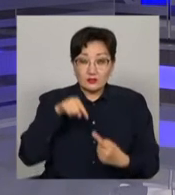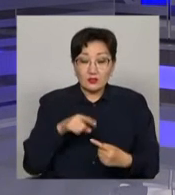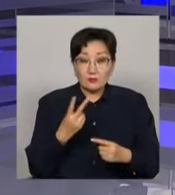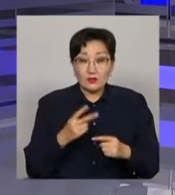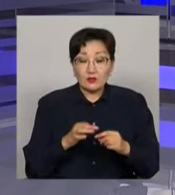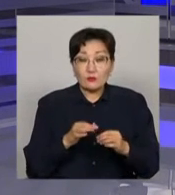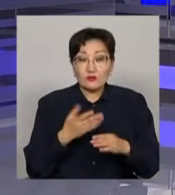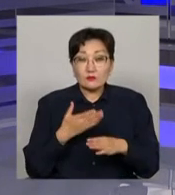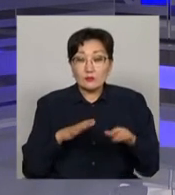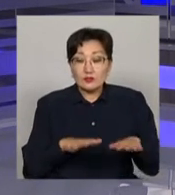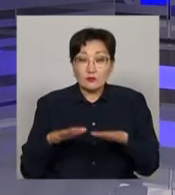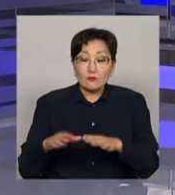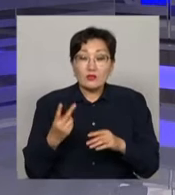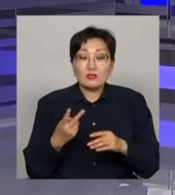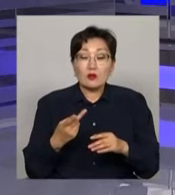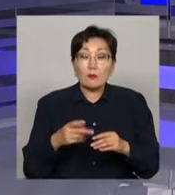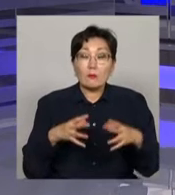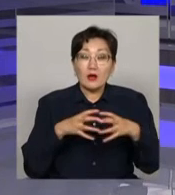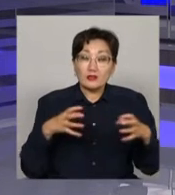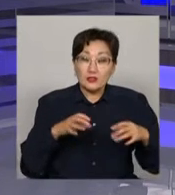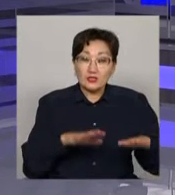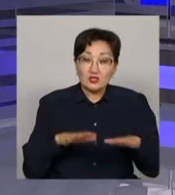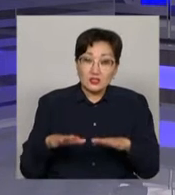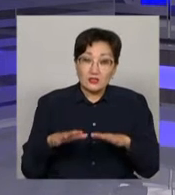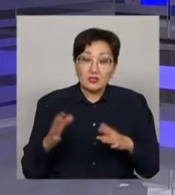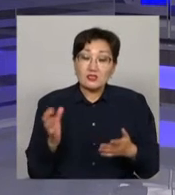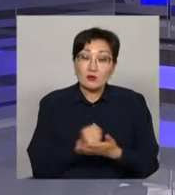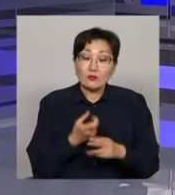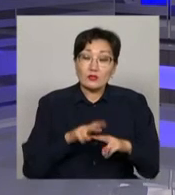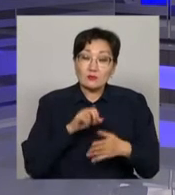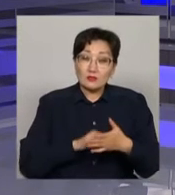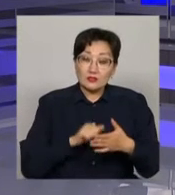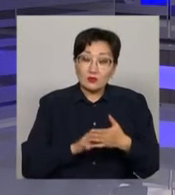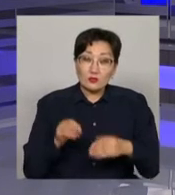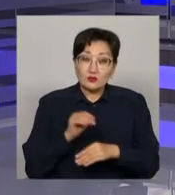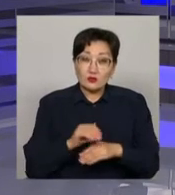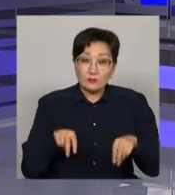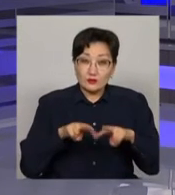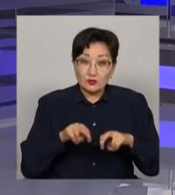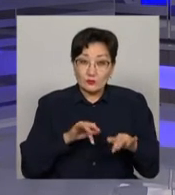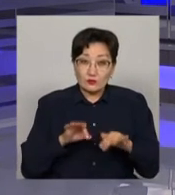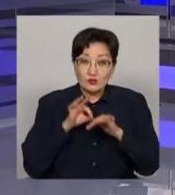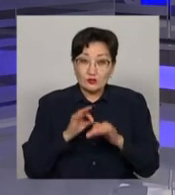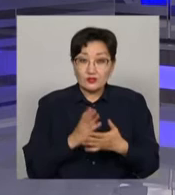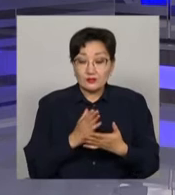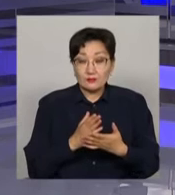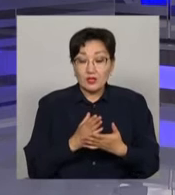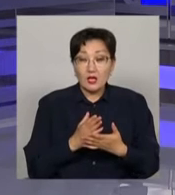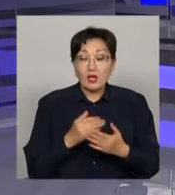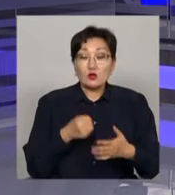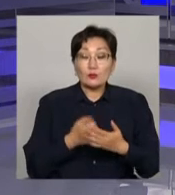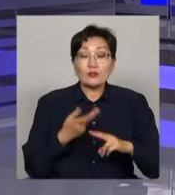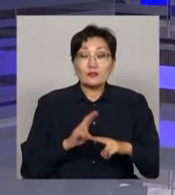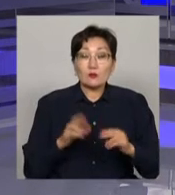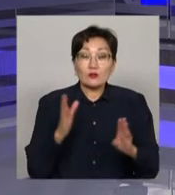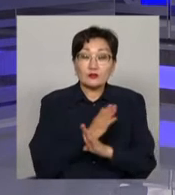аумақта гидроакустикалық және магниттік нысандар анықталған. Соның салдарынан қазір қосымша сараптама жүргізіліп жатыр. Еске сала кетейік, бұған дейін